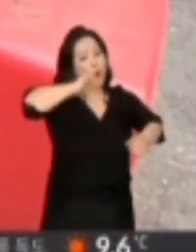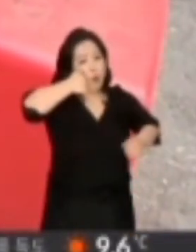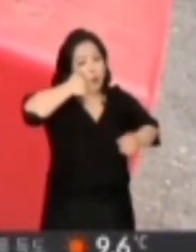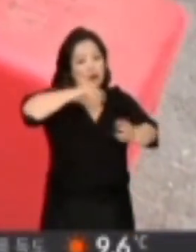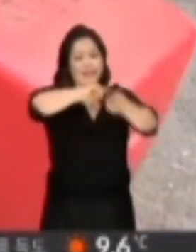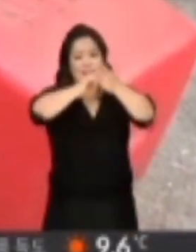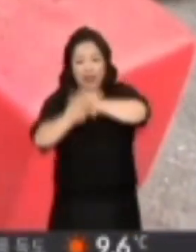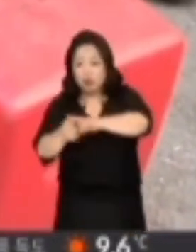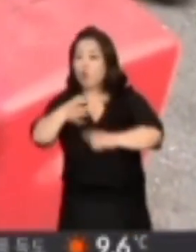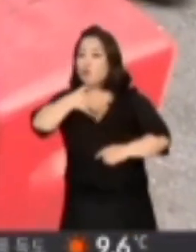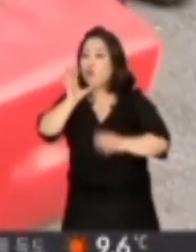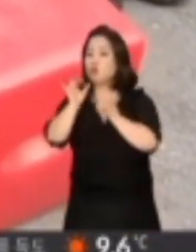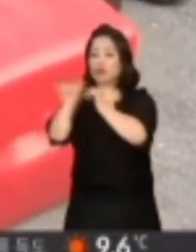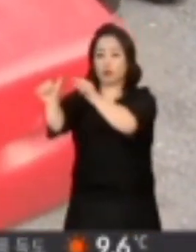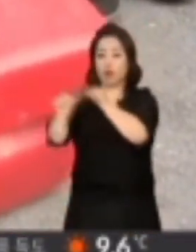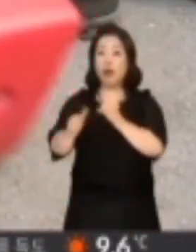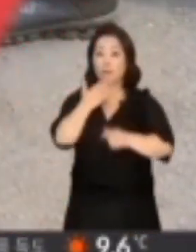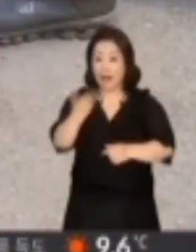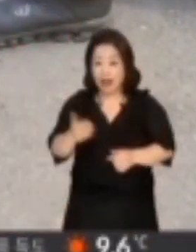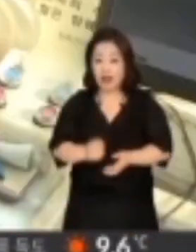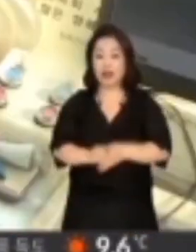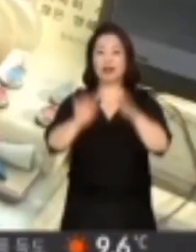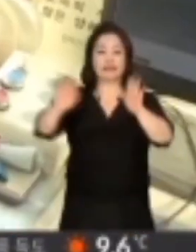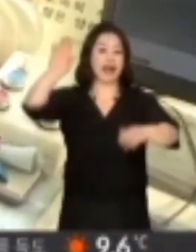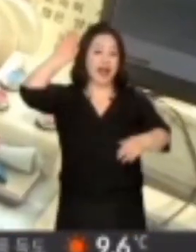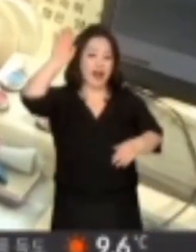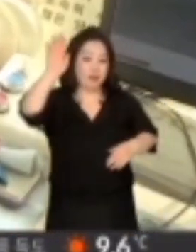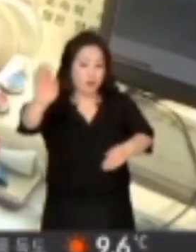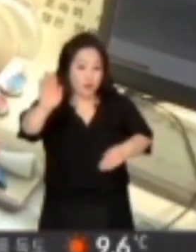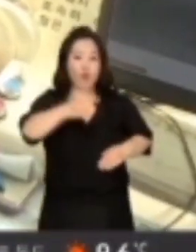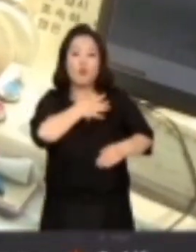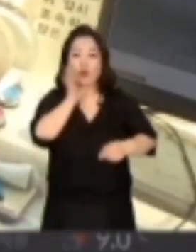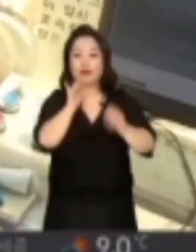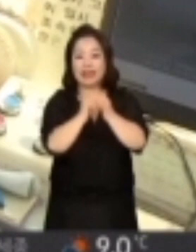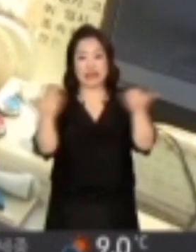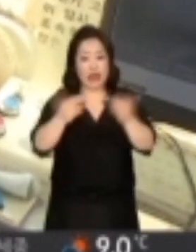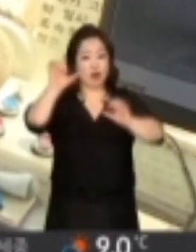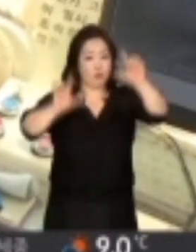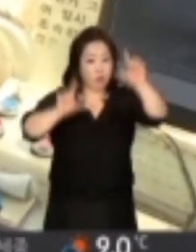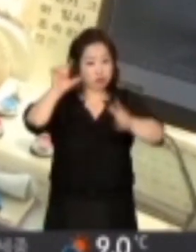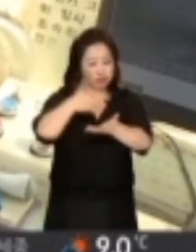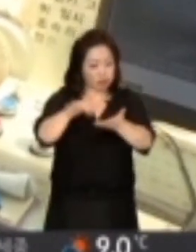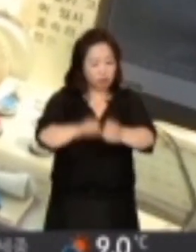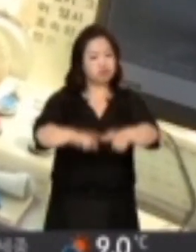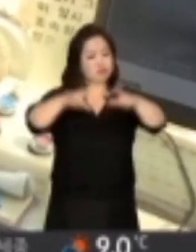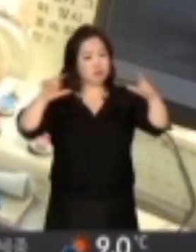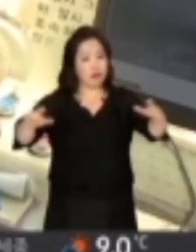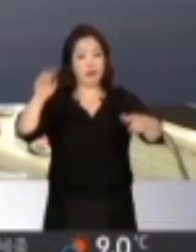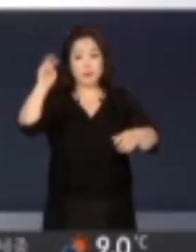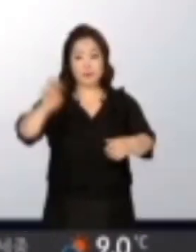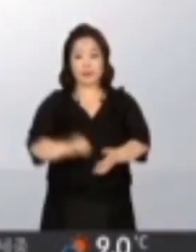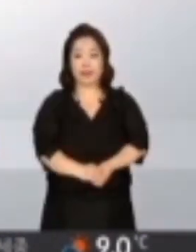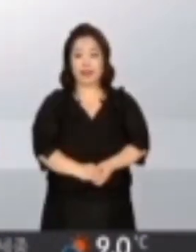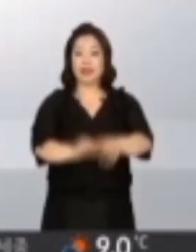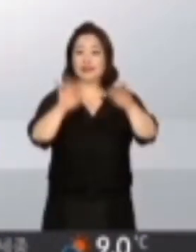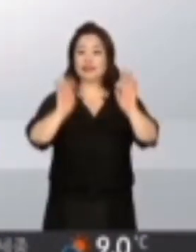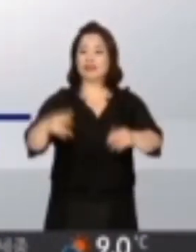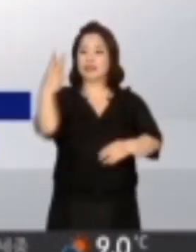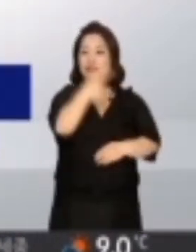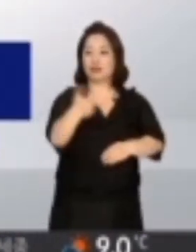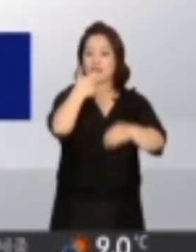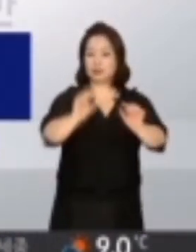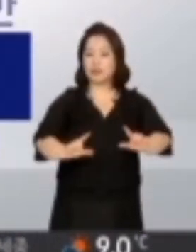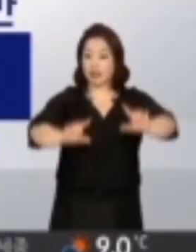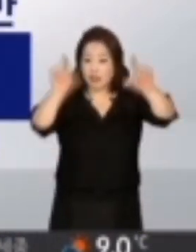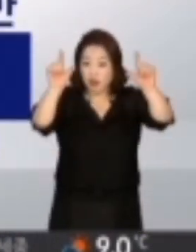고령층을 보기 어렵지 않습니다. 앞으로 이런 모습은 더 늘어날 수밖에 없는 실정입니다.